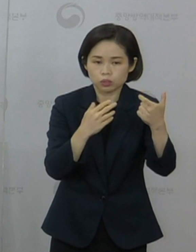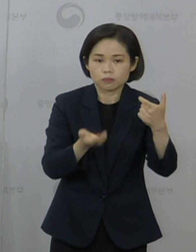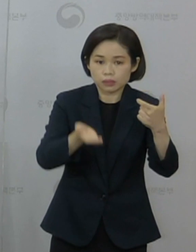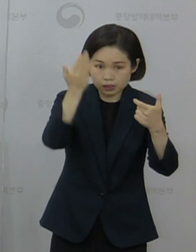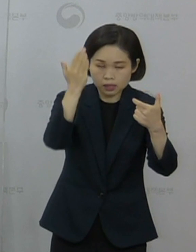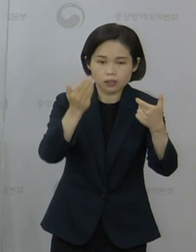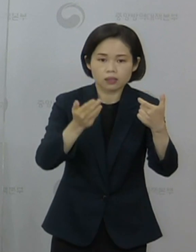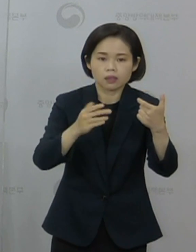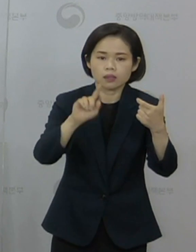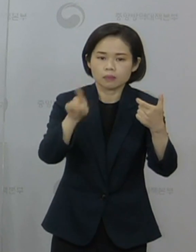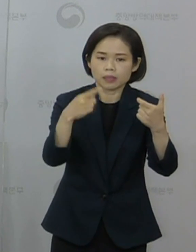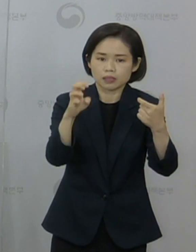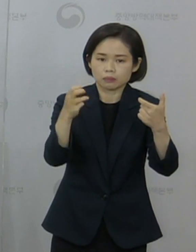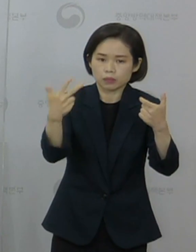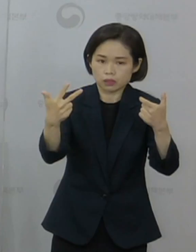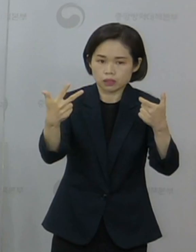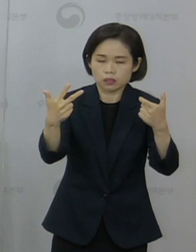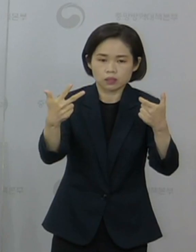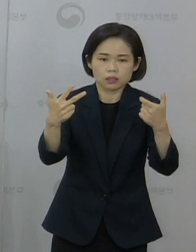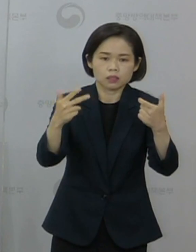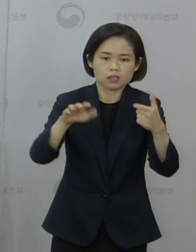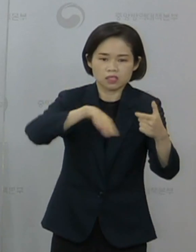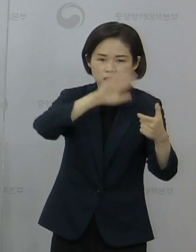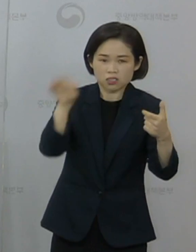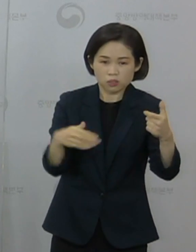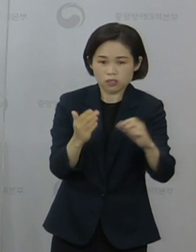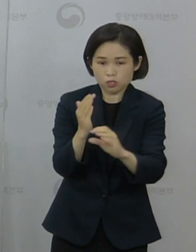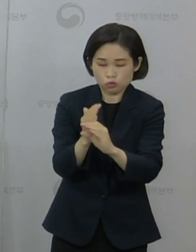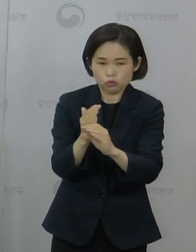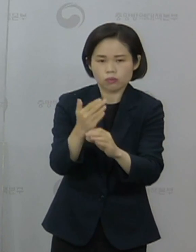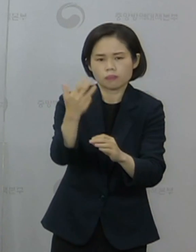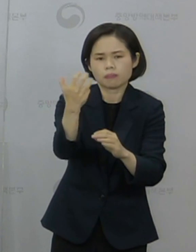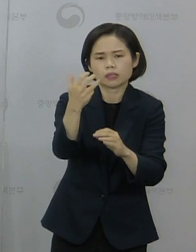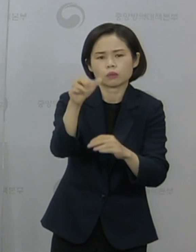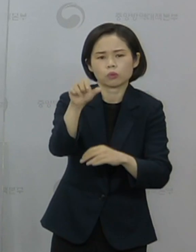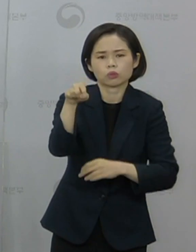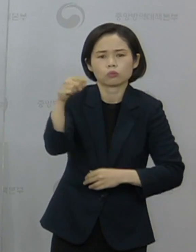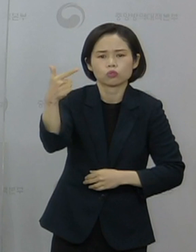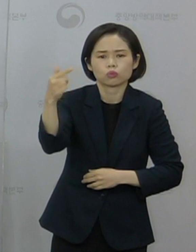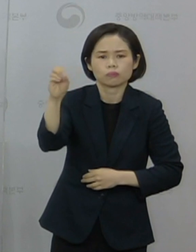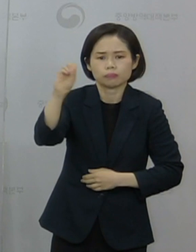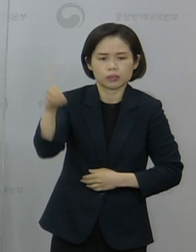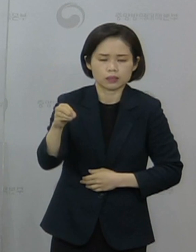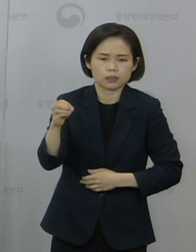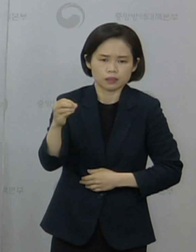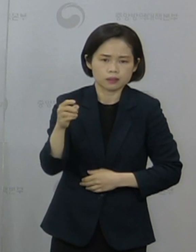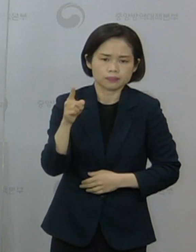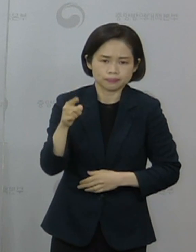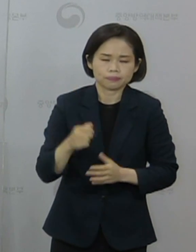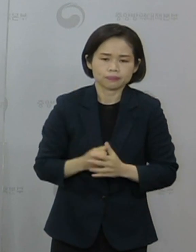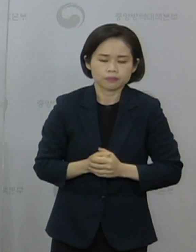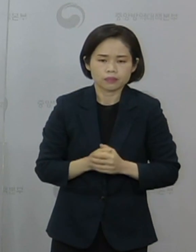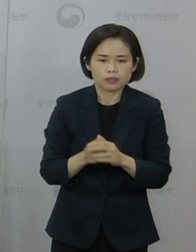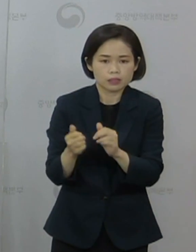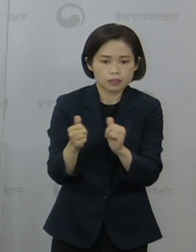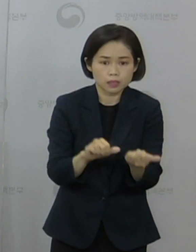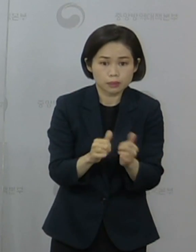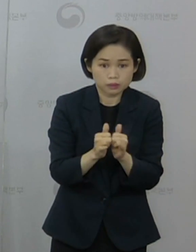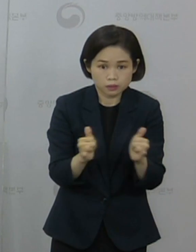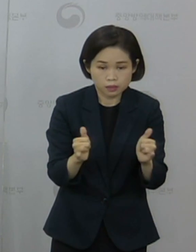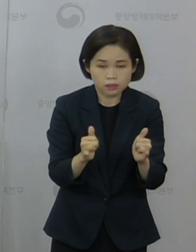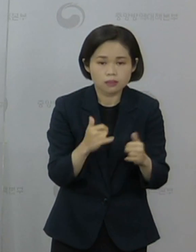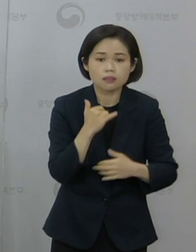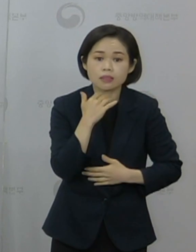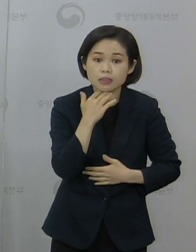이상이 137 명으로 전체의 위 중증환자 의 85.6% 입니다 사망자 인 경우에도